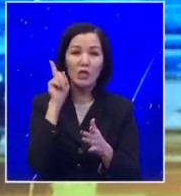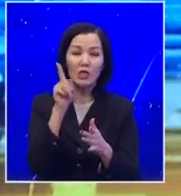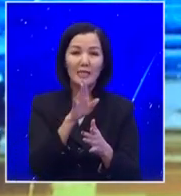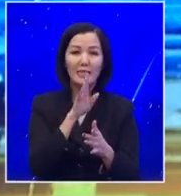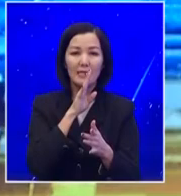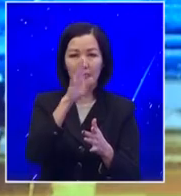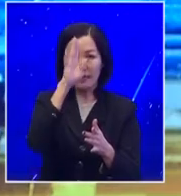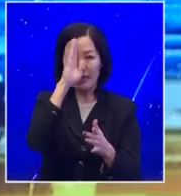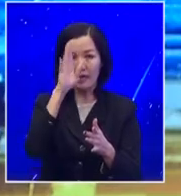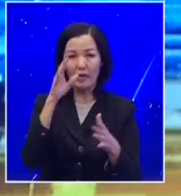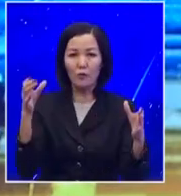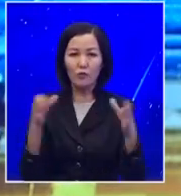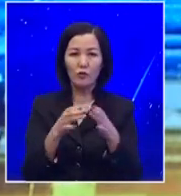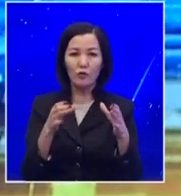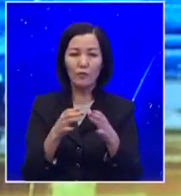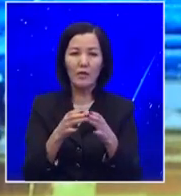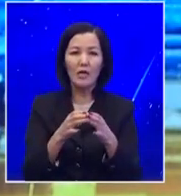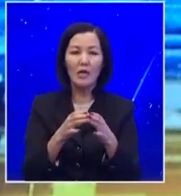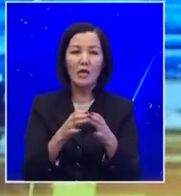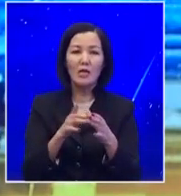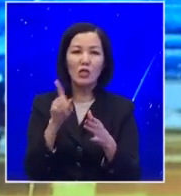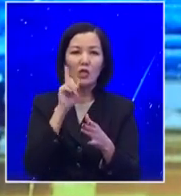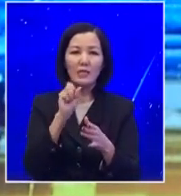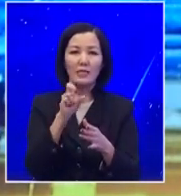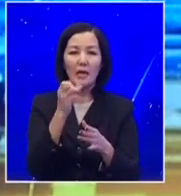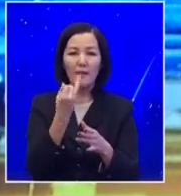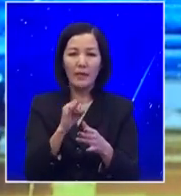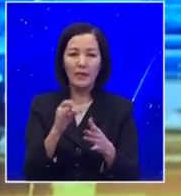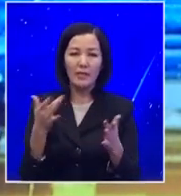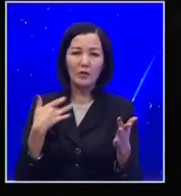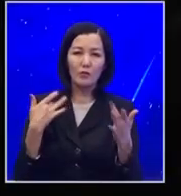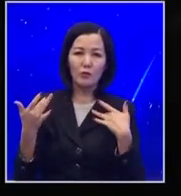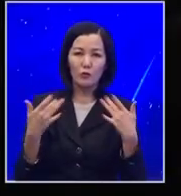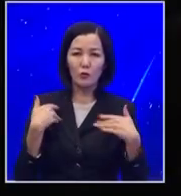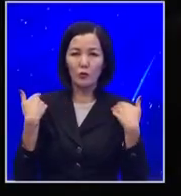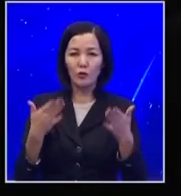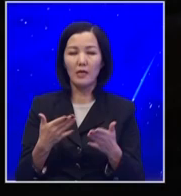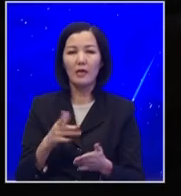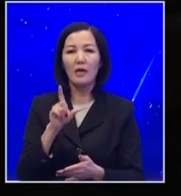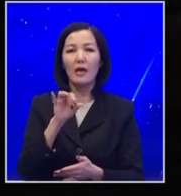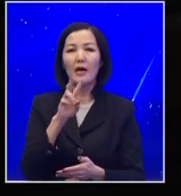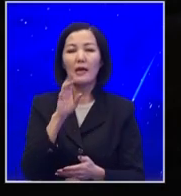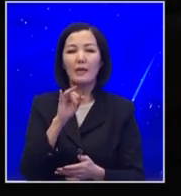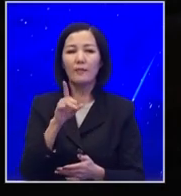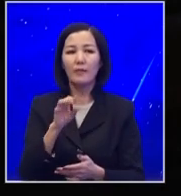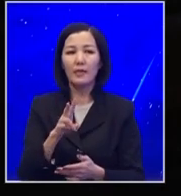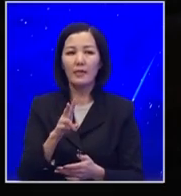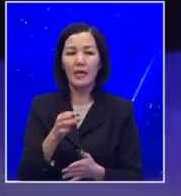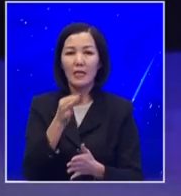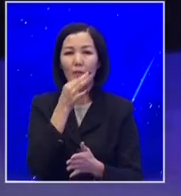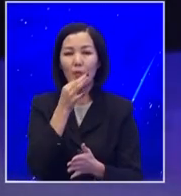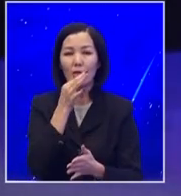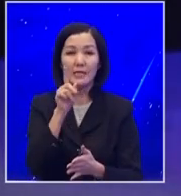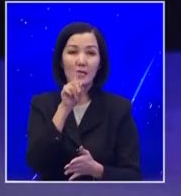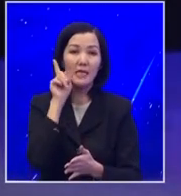қосқан жас өнер ұжымы хакімнің жастық шағын сахна тілінде сөйлетті. Бұл хакімнің әлі бас құрамаған бозбала